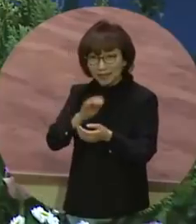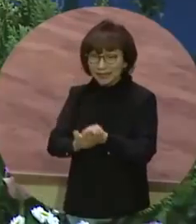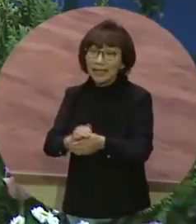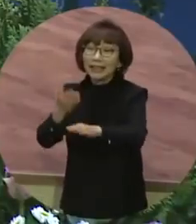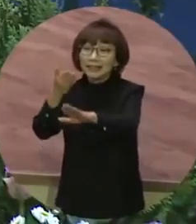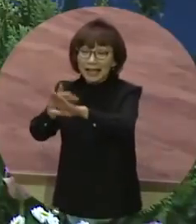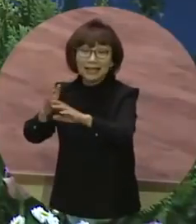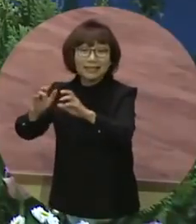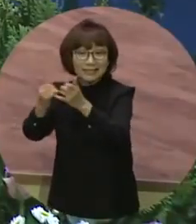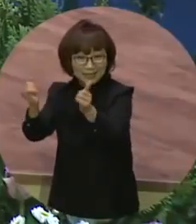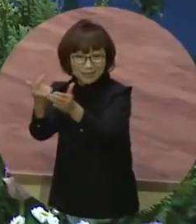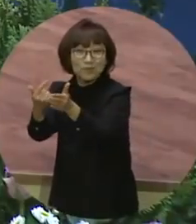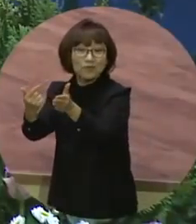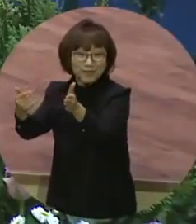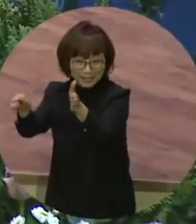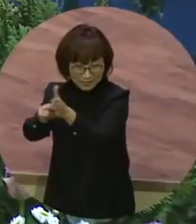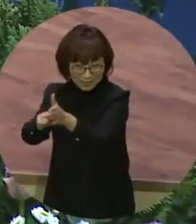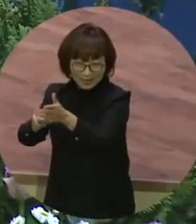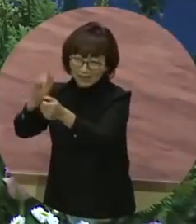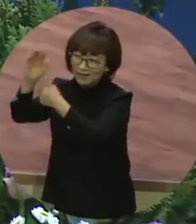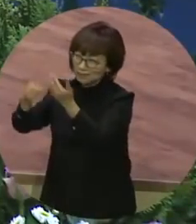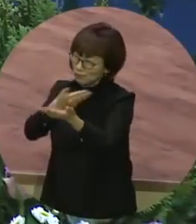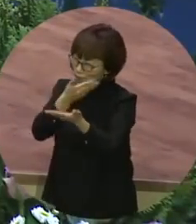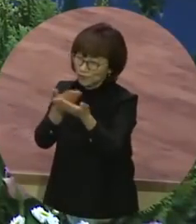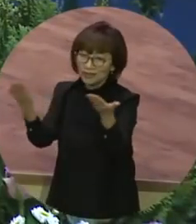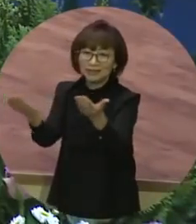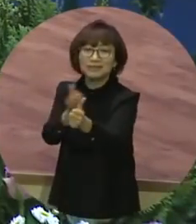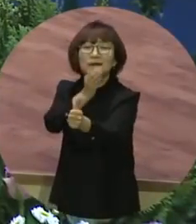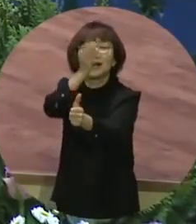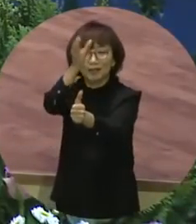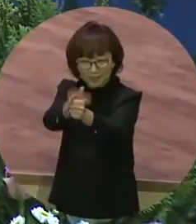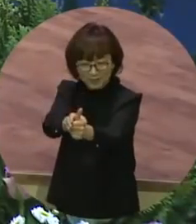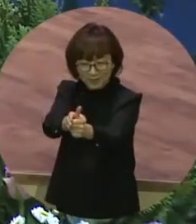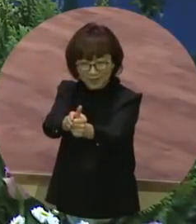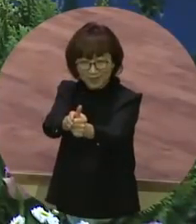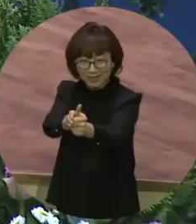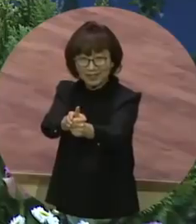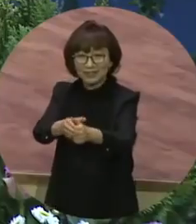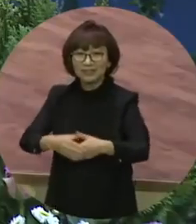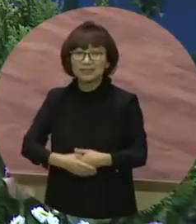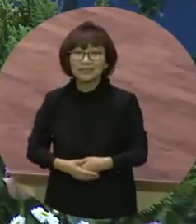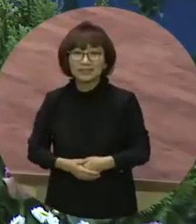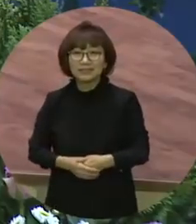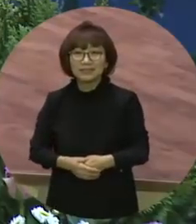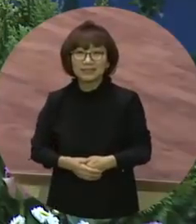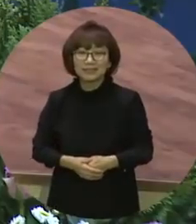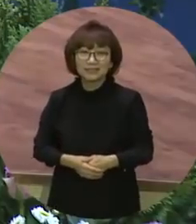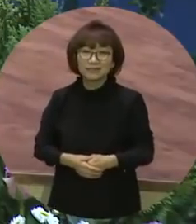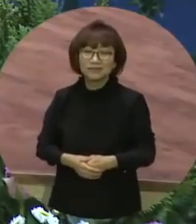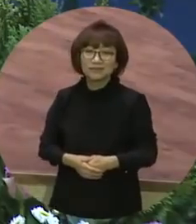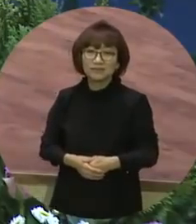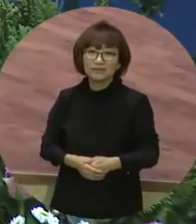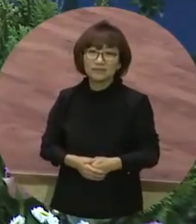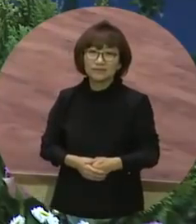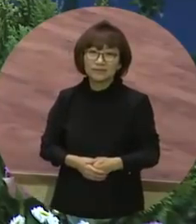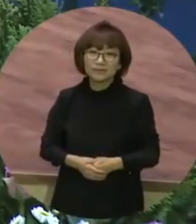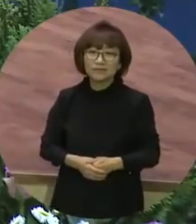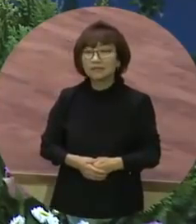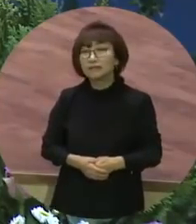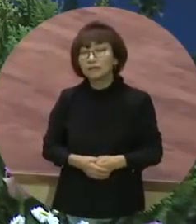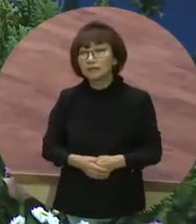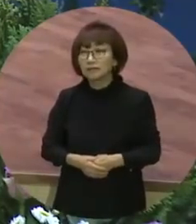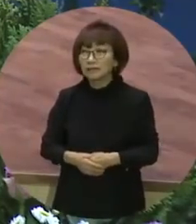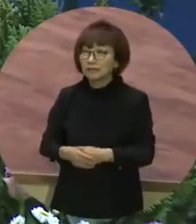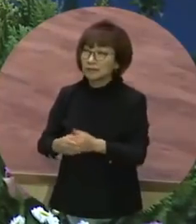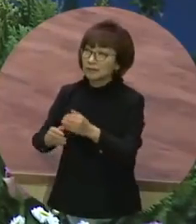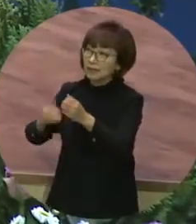위해서. 아, 누구 자기 돈 만 원이 안 아깝습니까? 아깝지요. 그런데 하나님의 나라를 위해서, 직분을